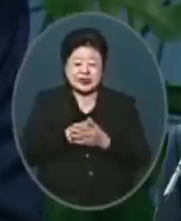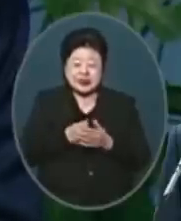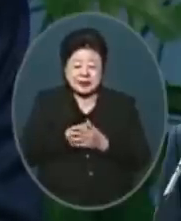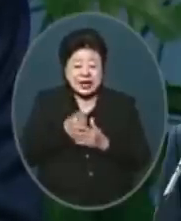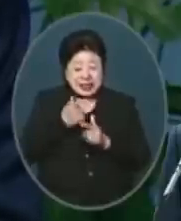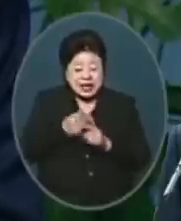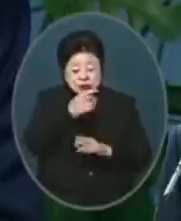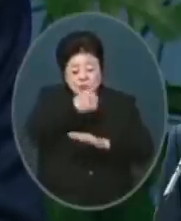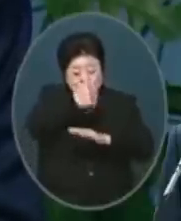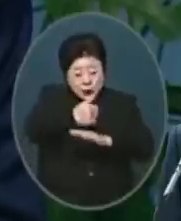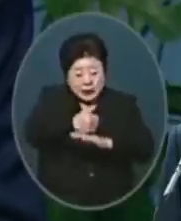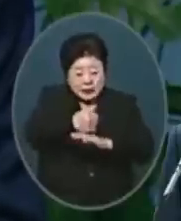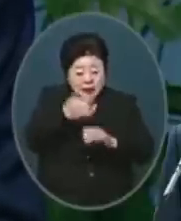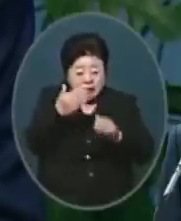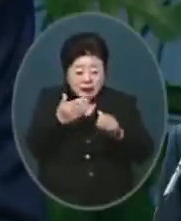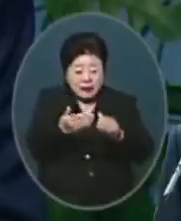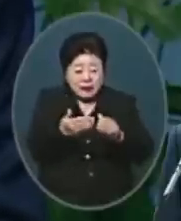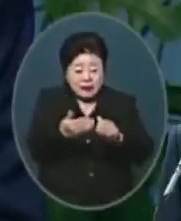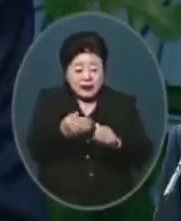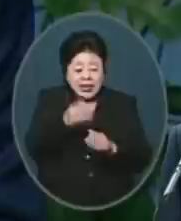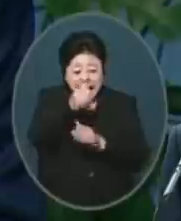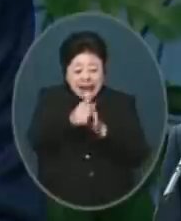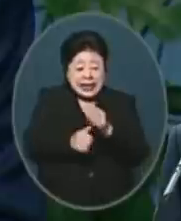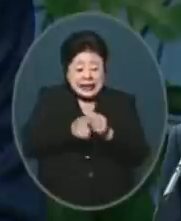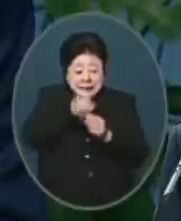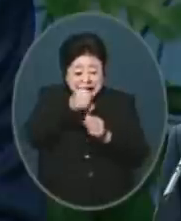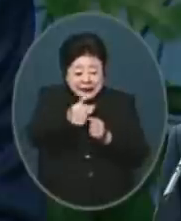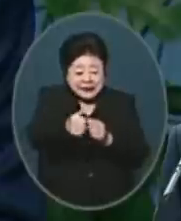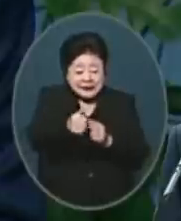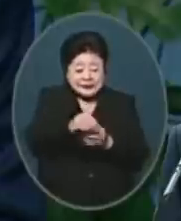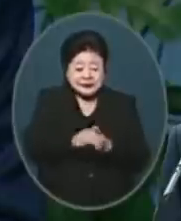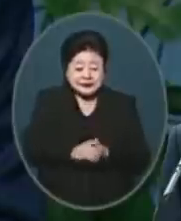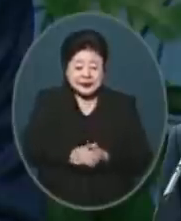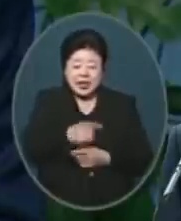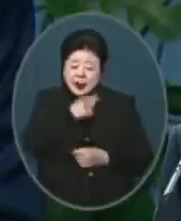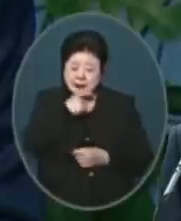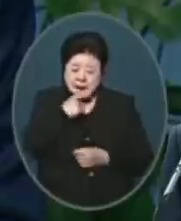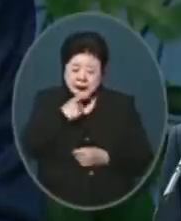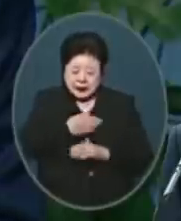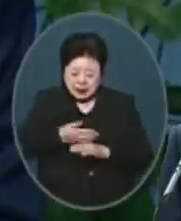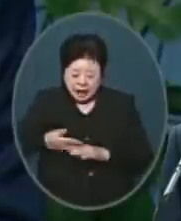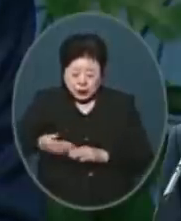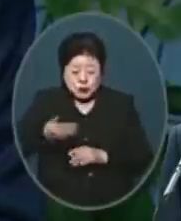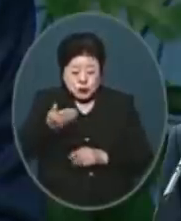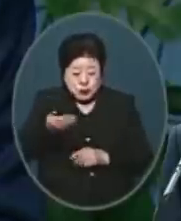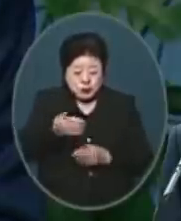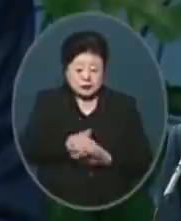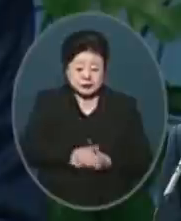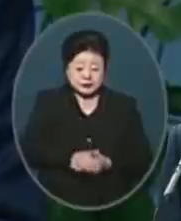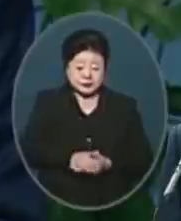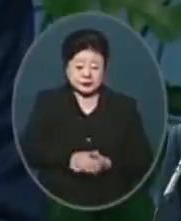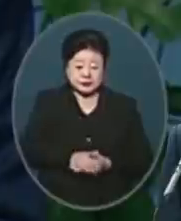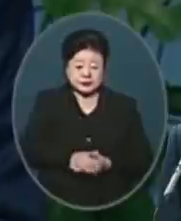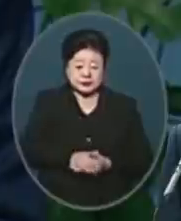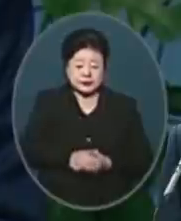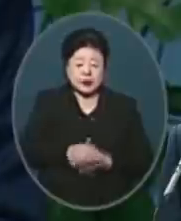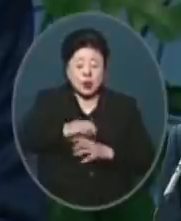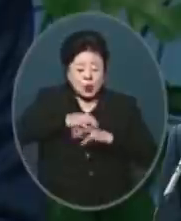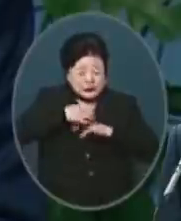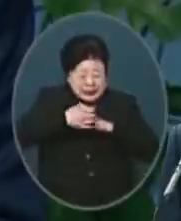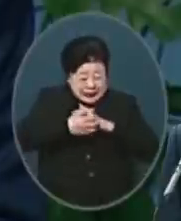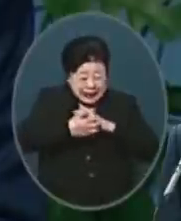그러므로 예수 그리스도께서 하나님의 피를 가지고서 온